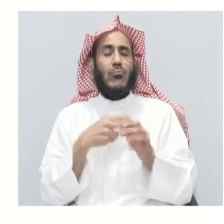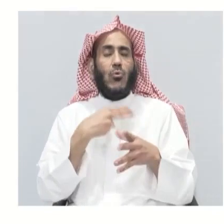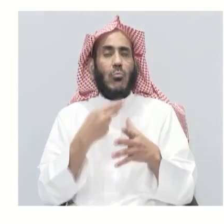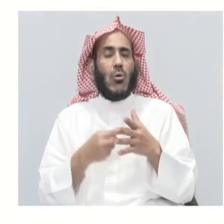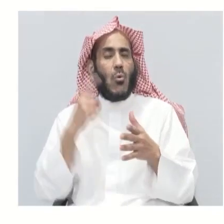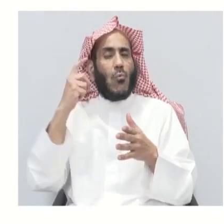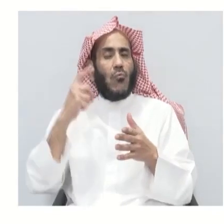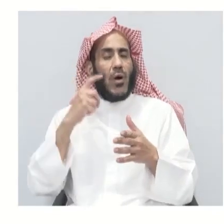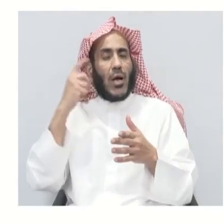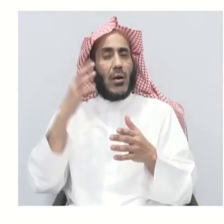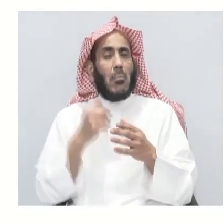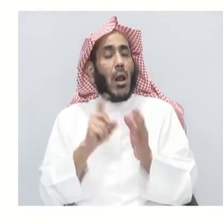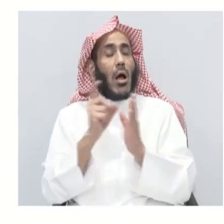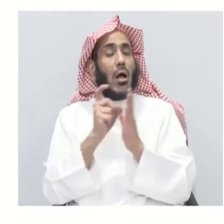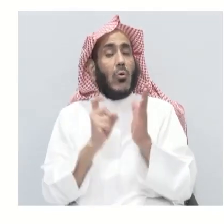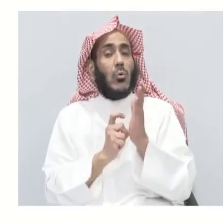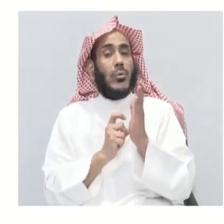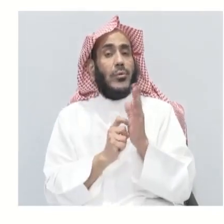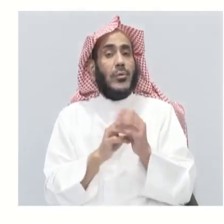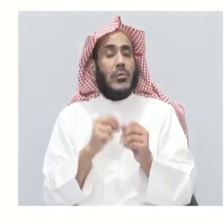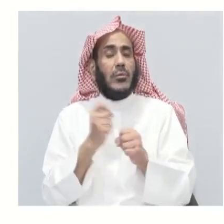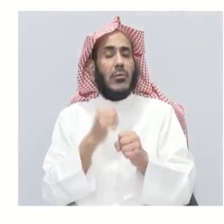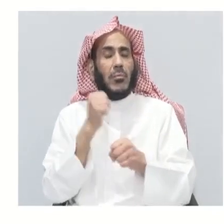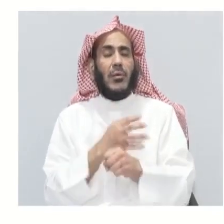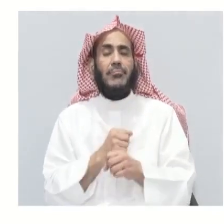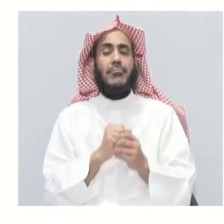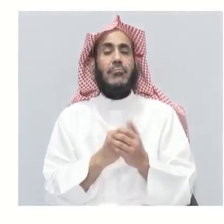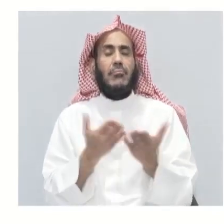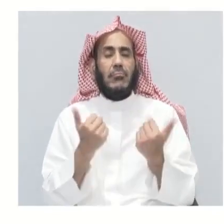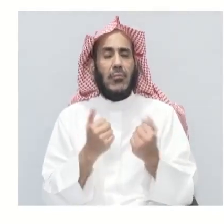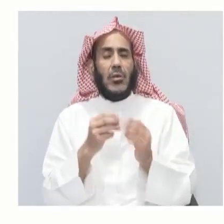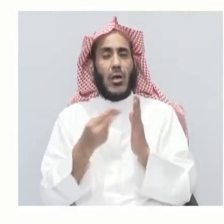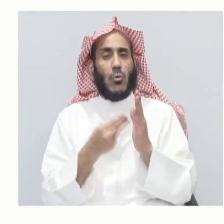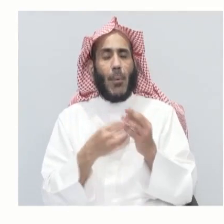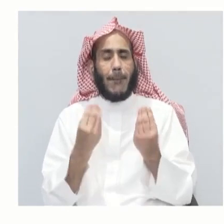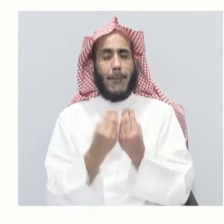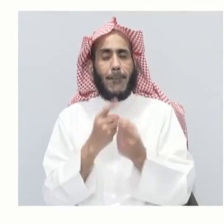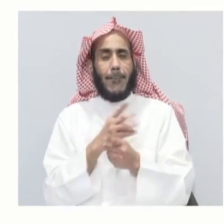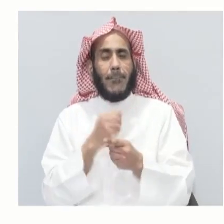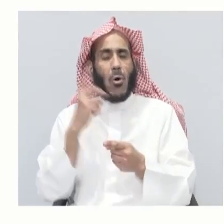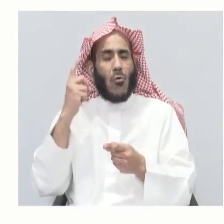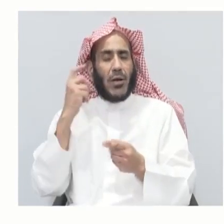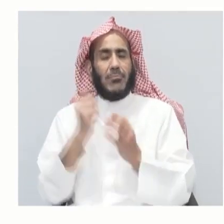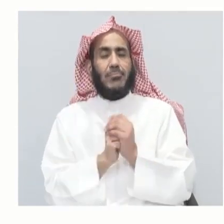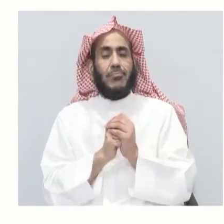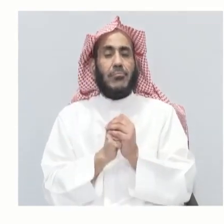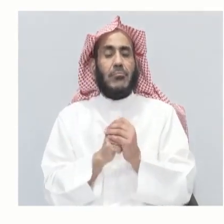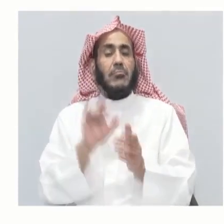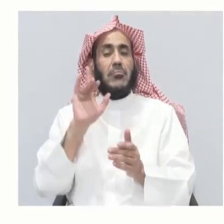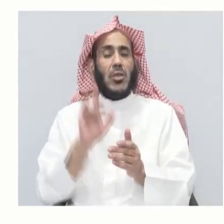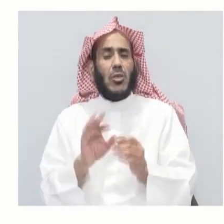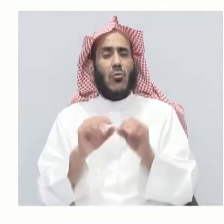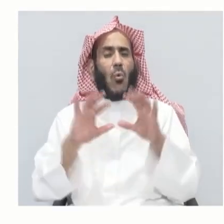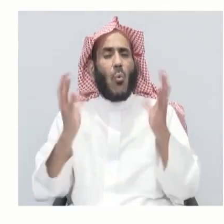افكر في خيالي ما القانون الذي ساقوم بتطبيقه دعني اكتب معك ما افكر به يجلس طفل